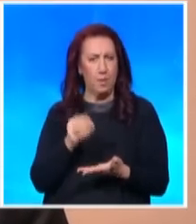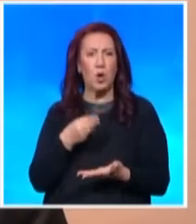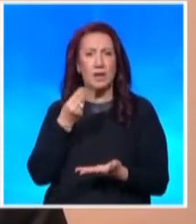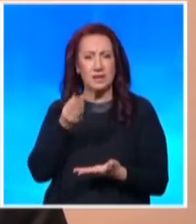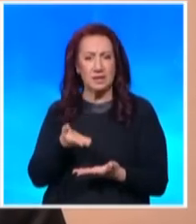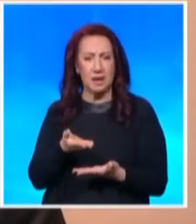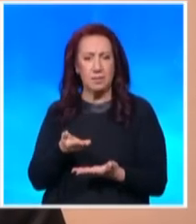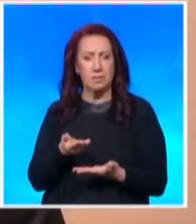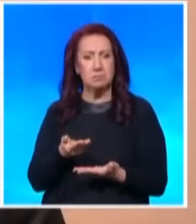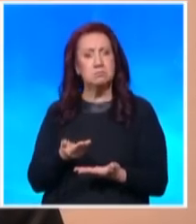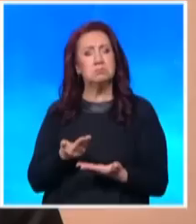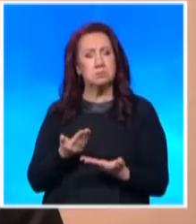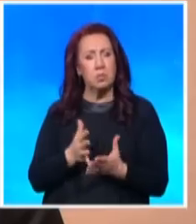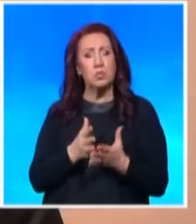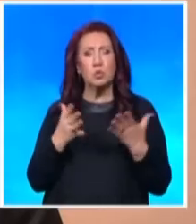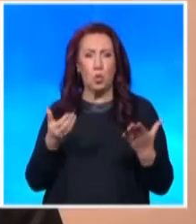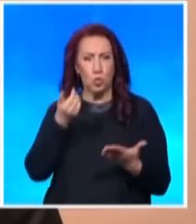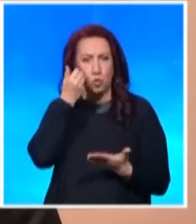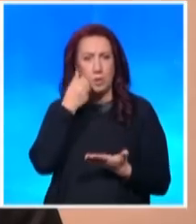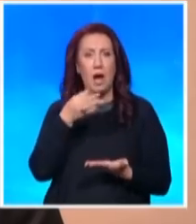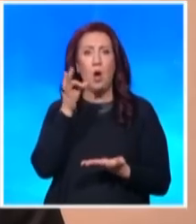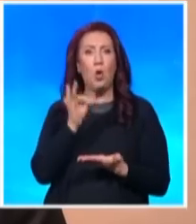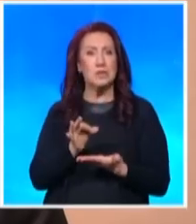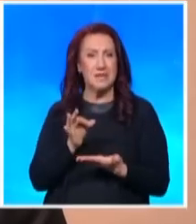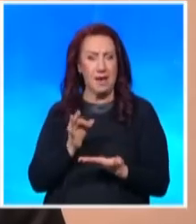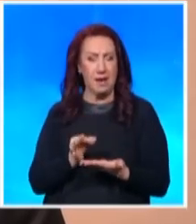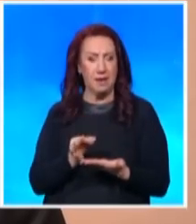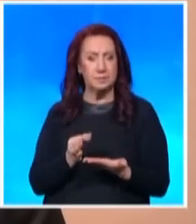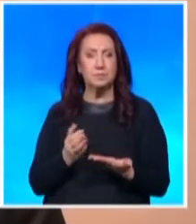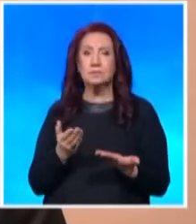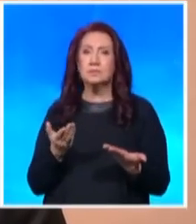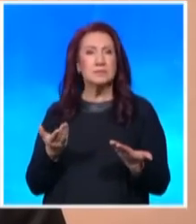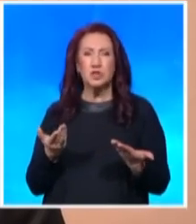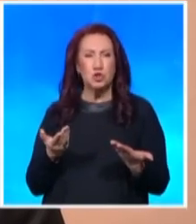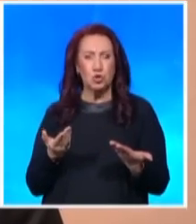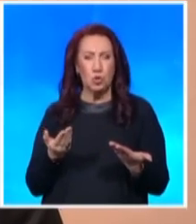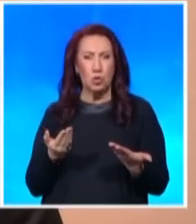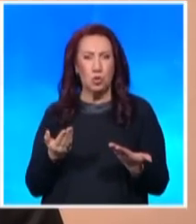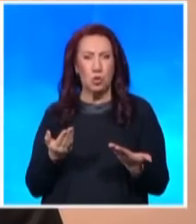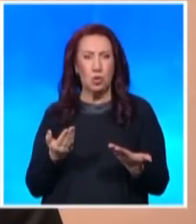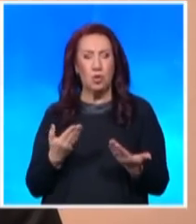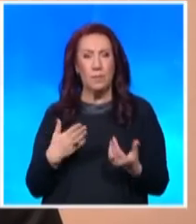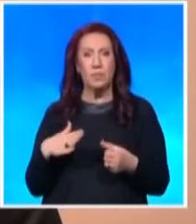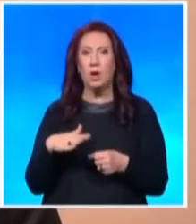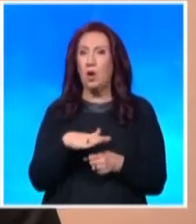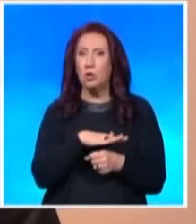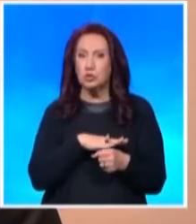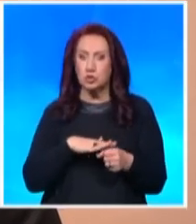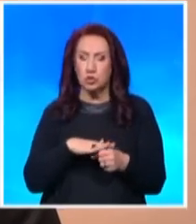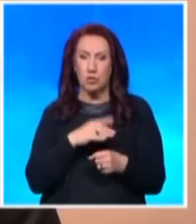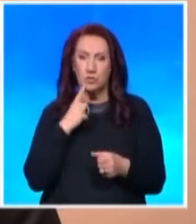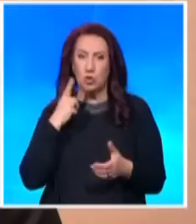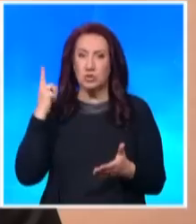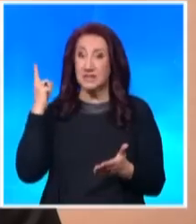Много добра оценка, не за нещо друго, защото основно задължение на